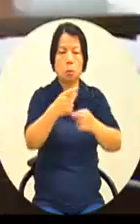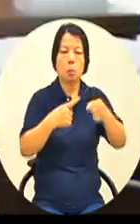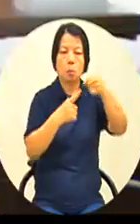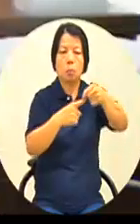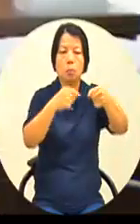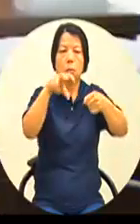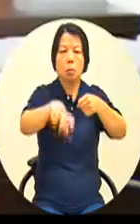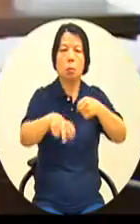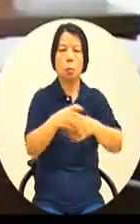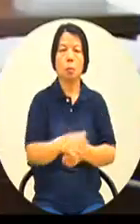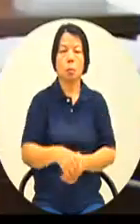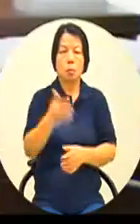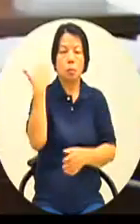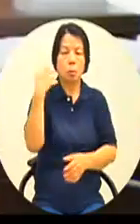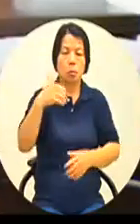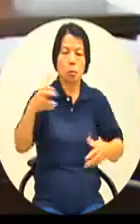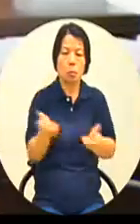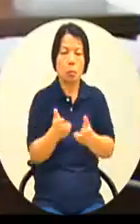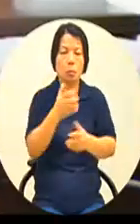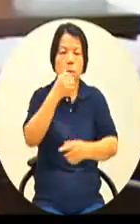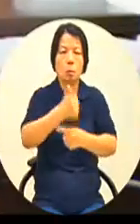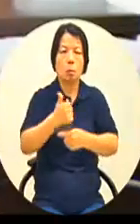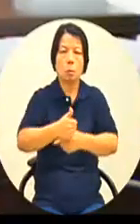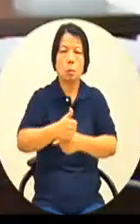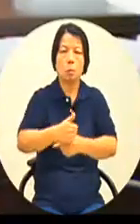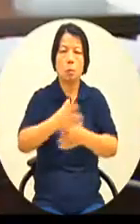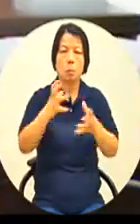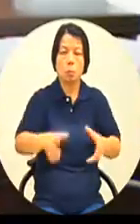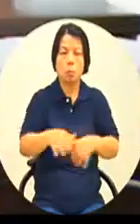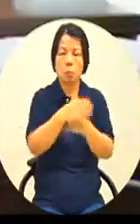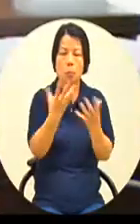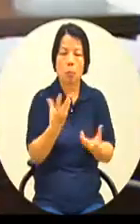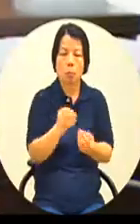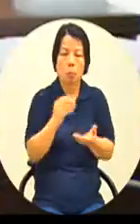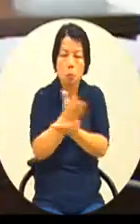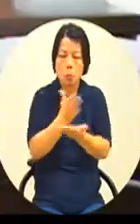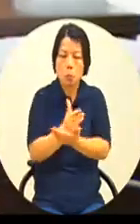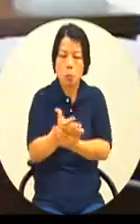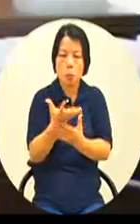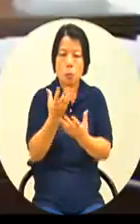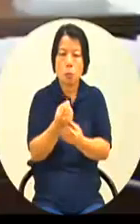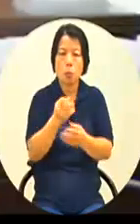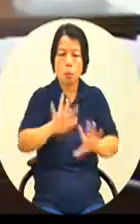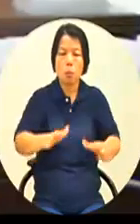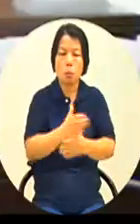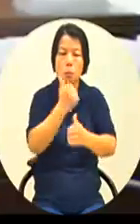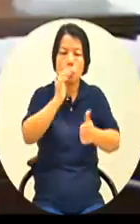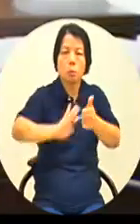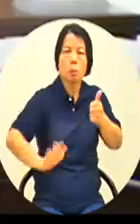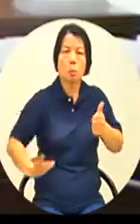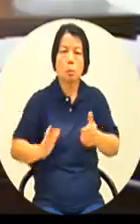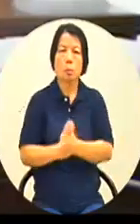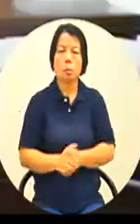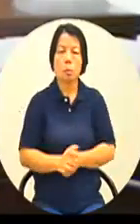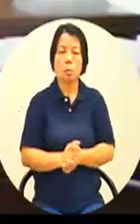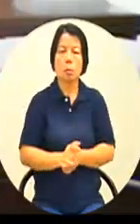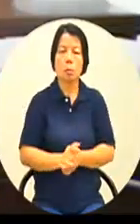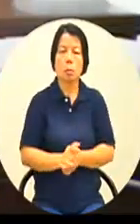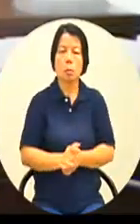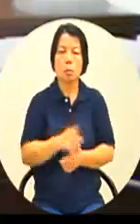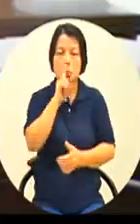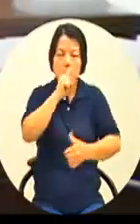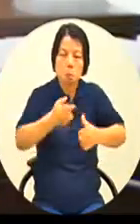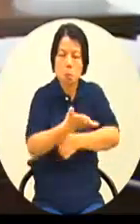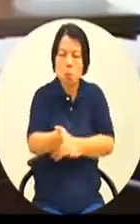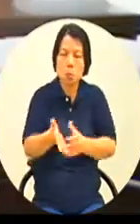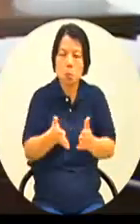建，当时的建设局的公车处没有评估到这个生态会 演变到这样的，